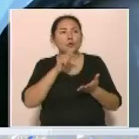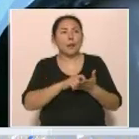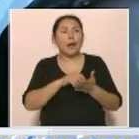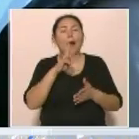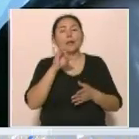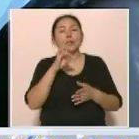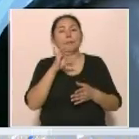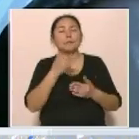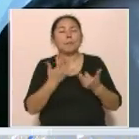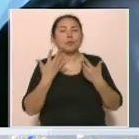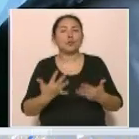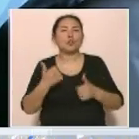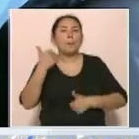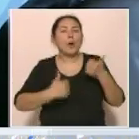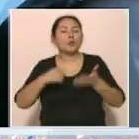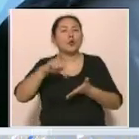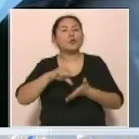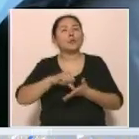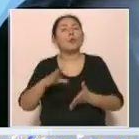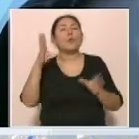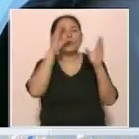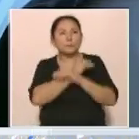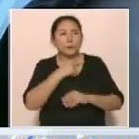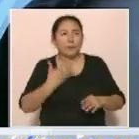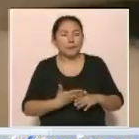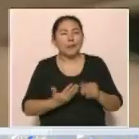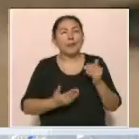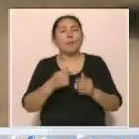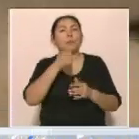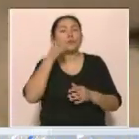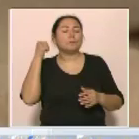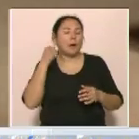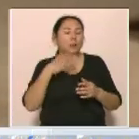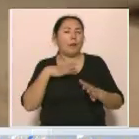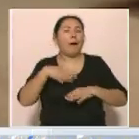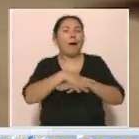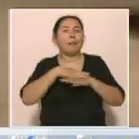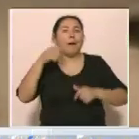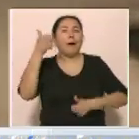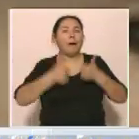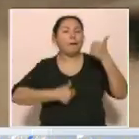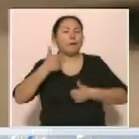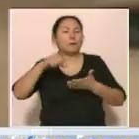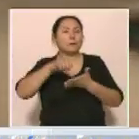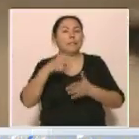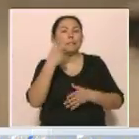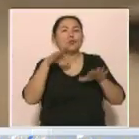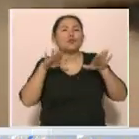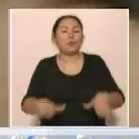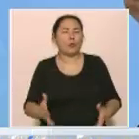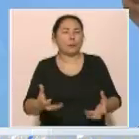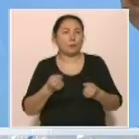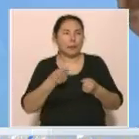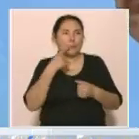Қаршыға баптап, бірнеше байқауға қатысып та үлгерген. Мәселен, былтыр өткен халықаралық құсбегілер сайысында жүлделі 2-ші орын еленсе,